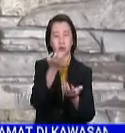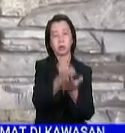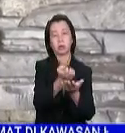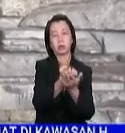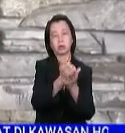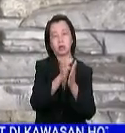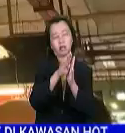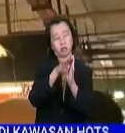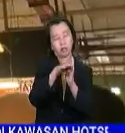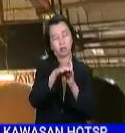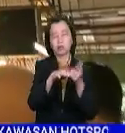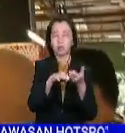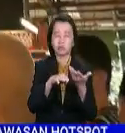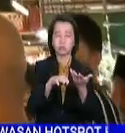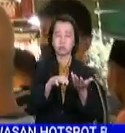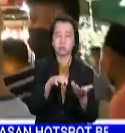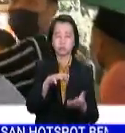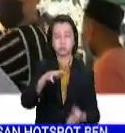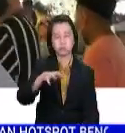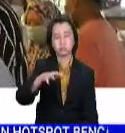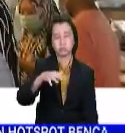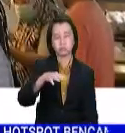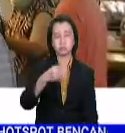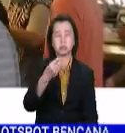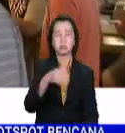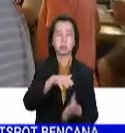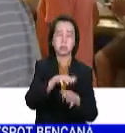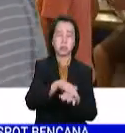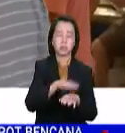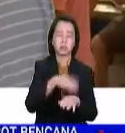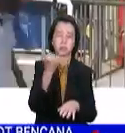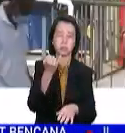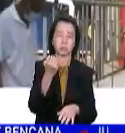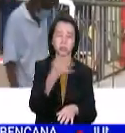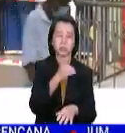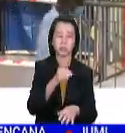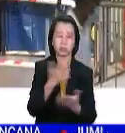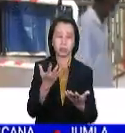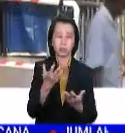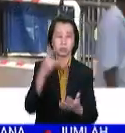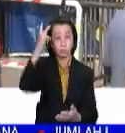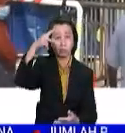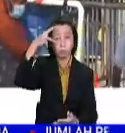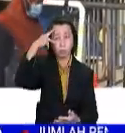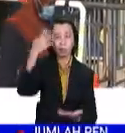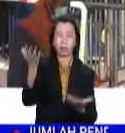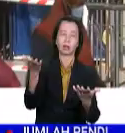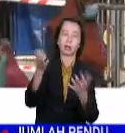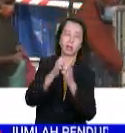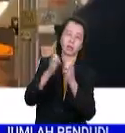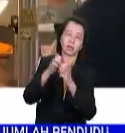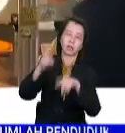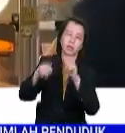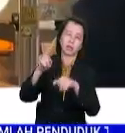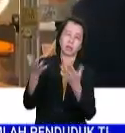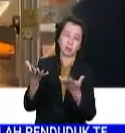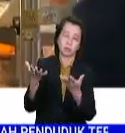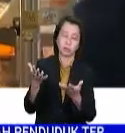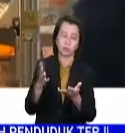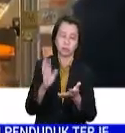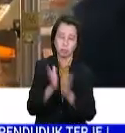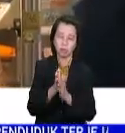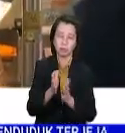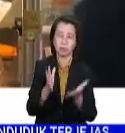ekonomi yang kurang, yang melembab, dan juga keadaan politik yang tidak menentu. Dan saya mengharapkan